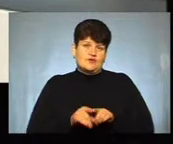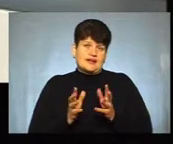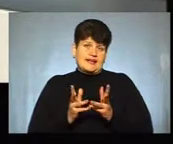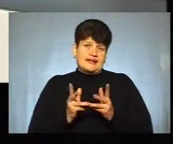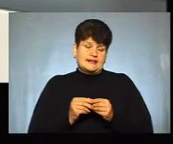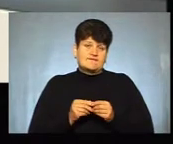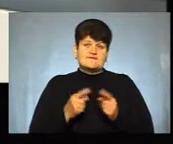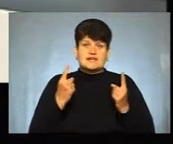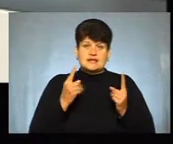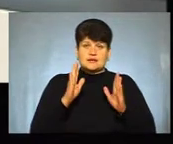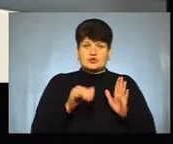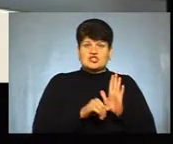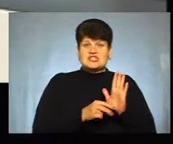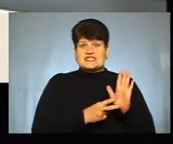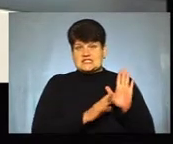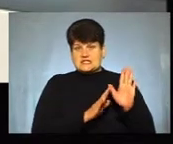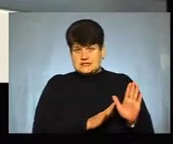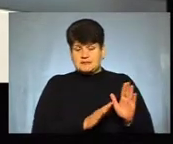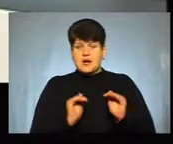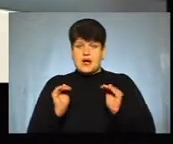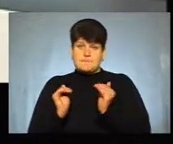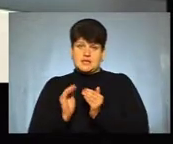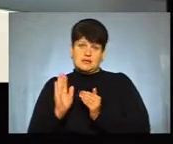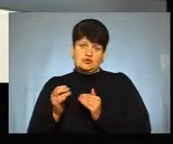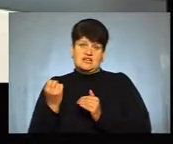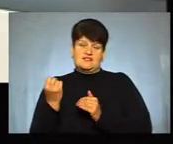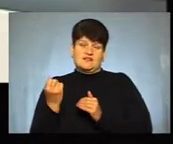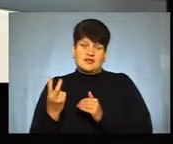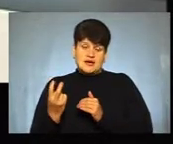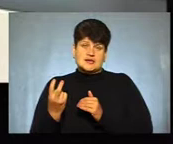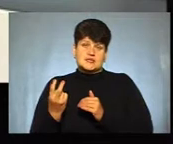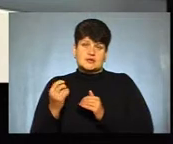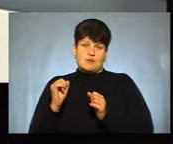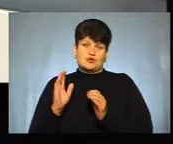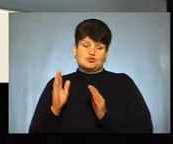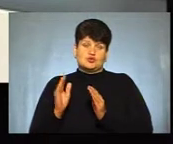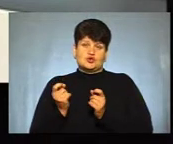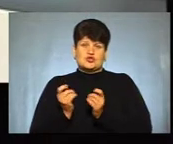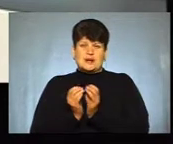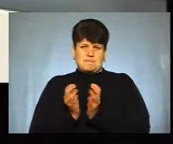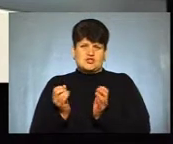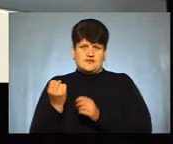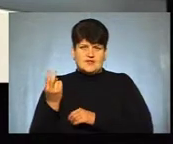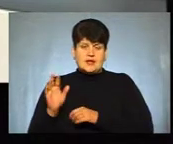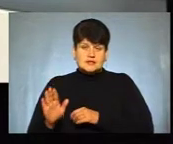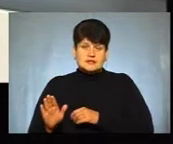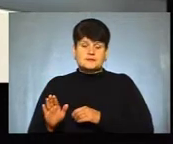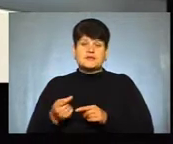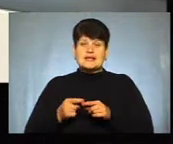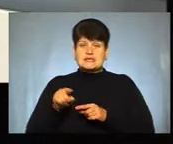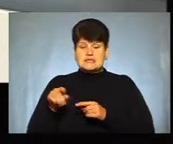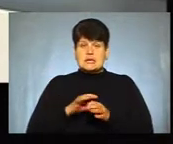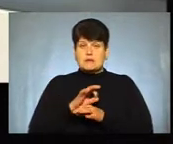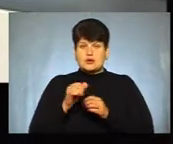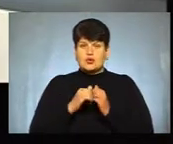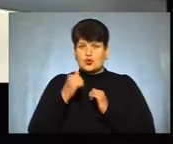що великих це буде 6-7 проєктів, а малих це орієнтовно буде десь 12, може бути трошки більше 12 саме проєктів. І ці проєкти,